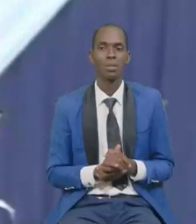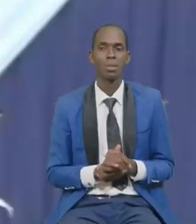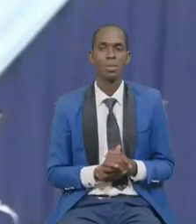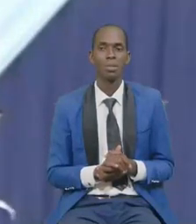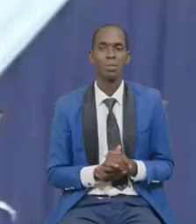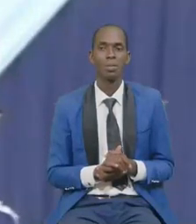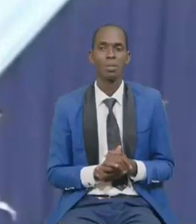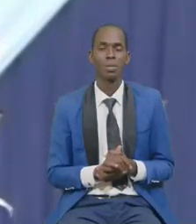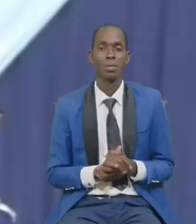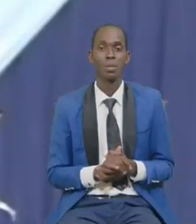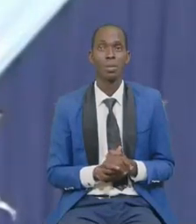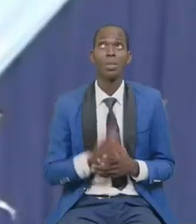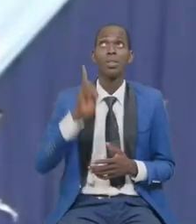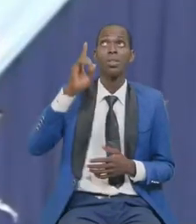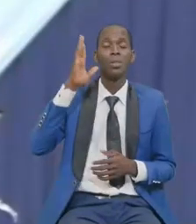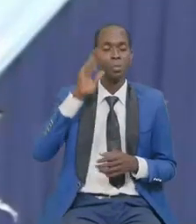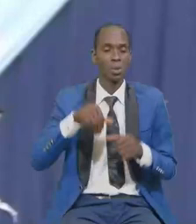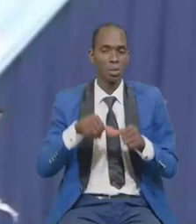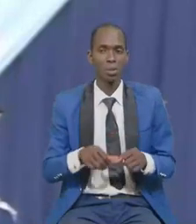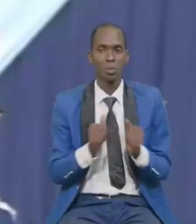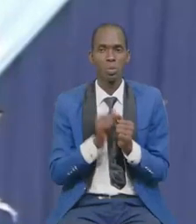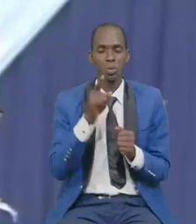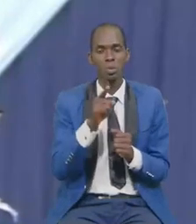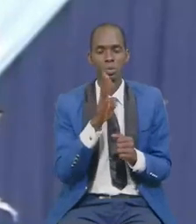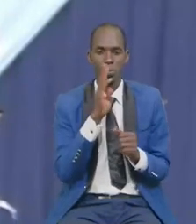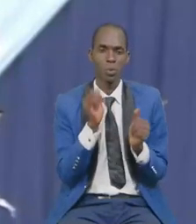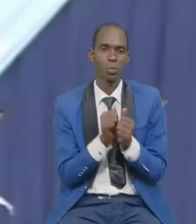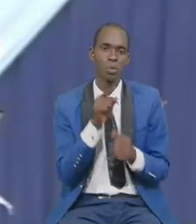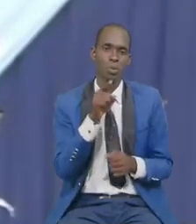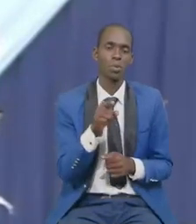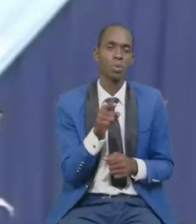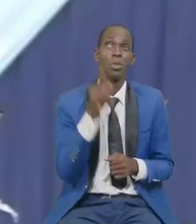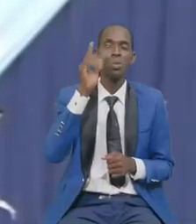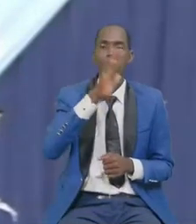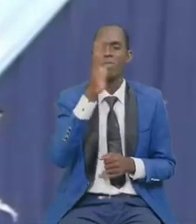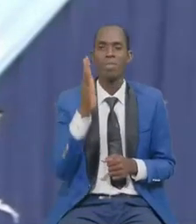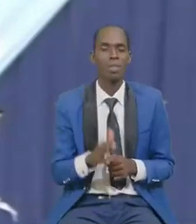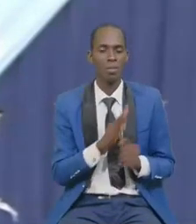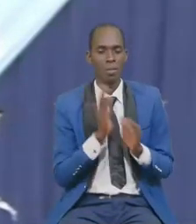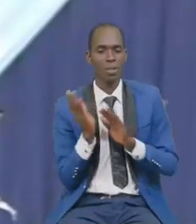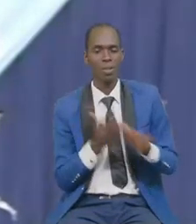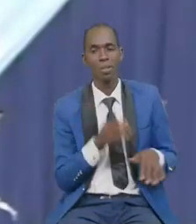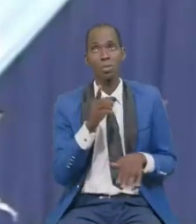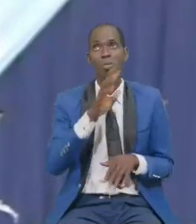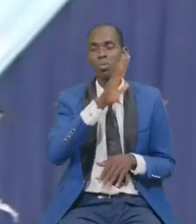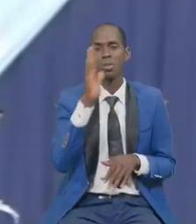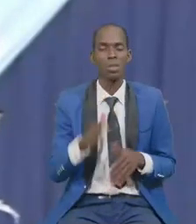Il sera avec toi. Il demeurera avec toi. Il ne va jamais t'abandonner. Il ne va jamais te